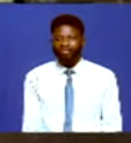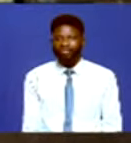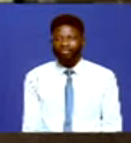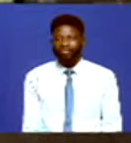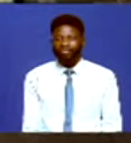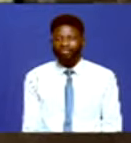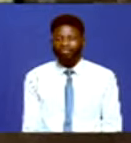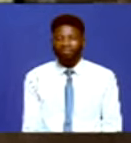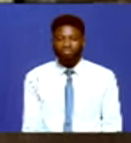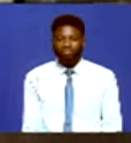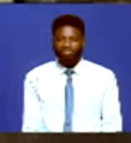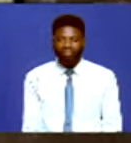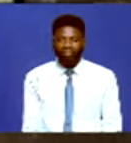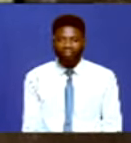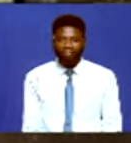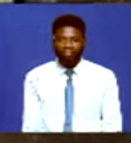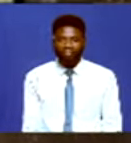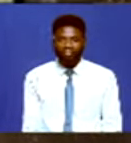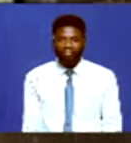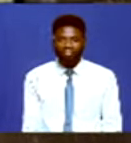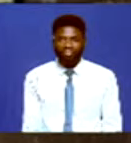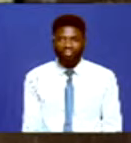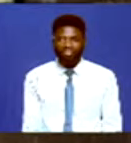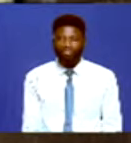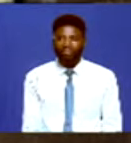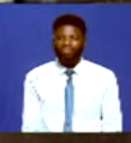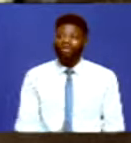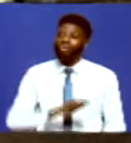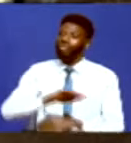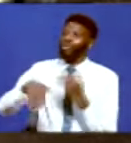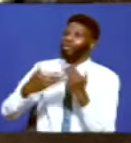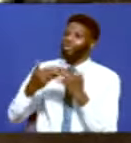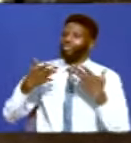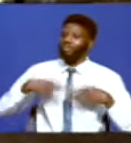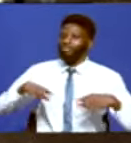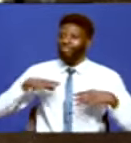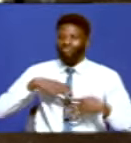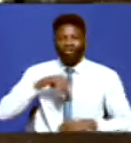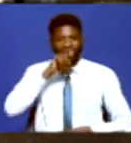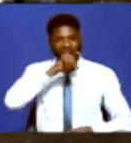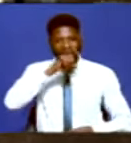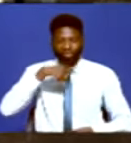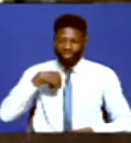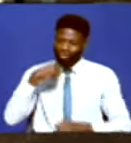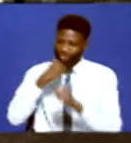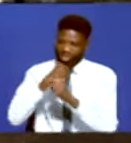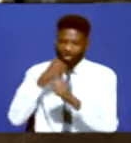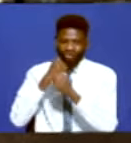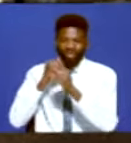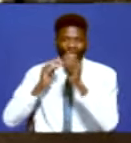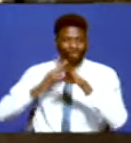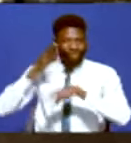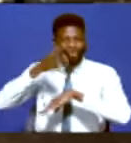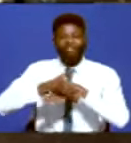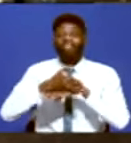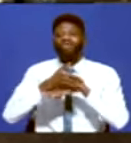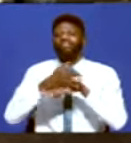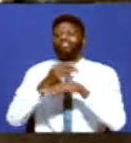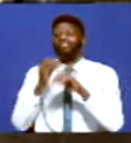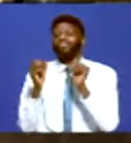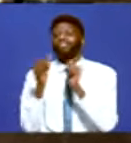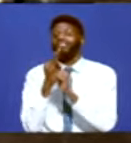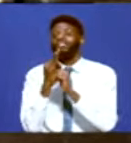Nimewatumikia wote watu wa KANU zaidi ya miaka 13. Na